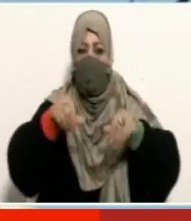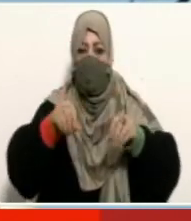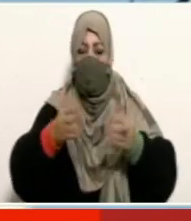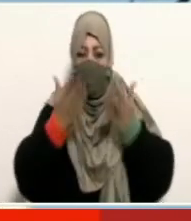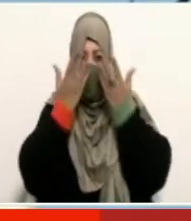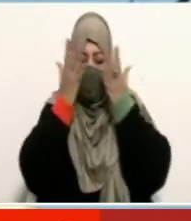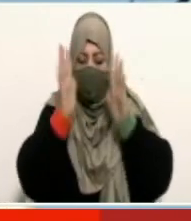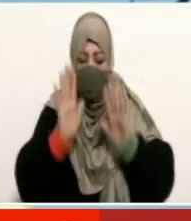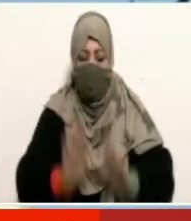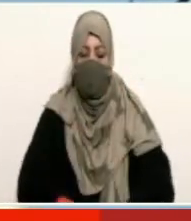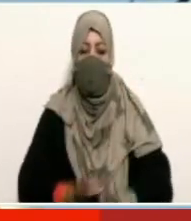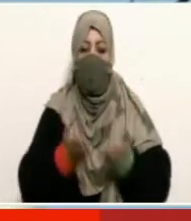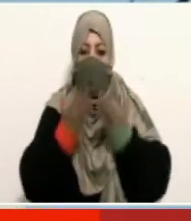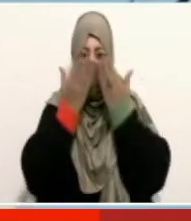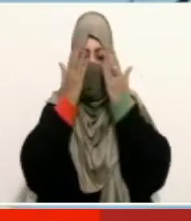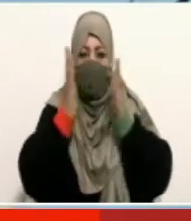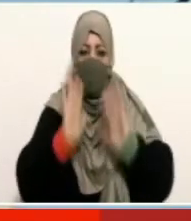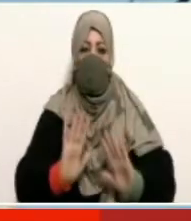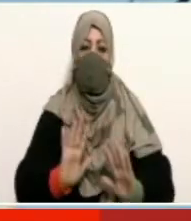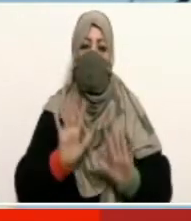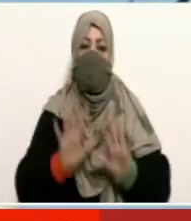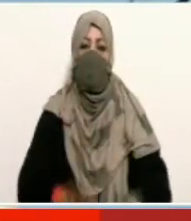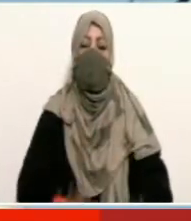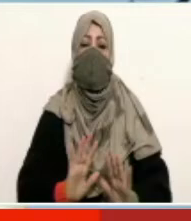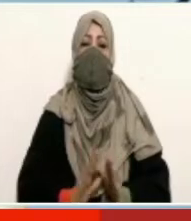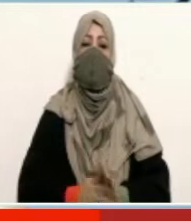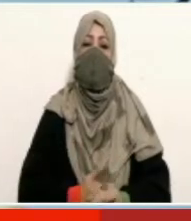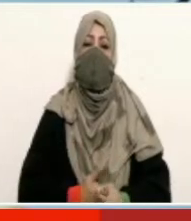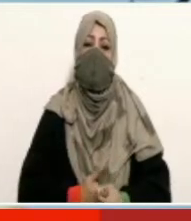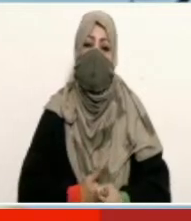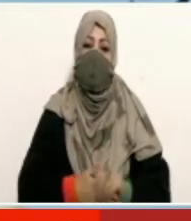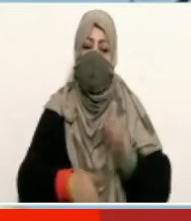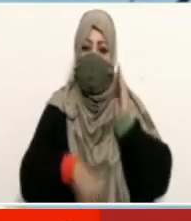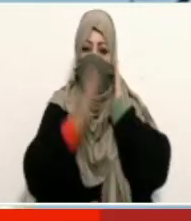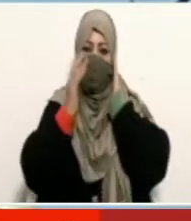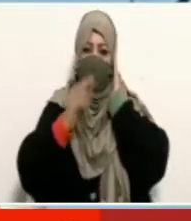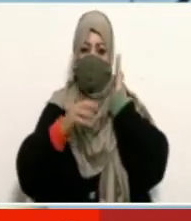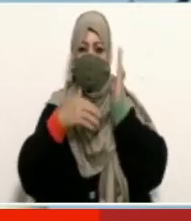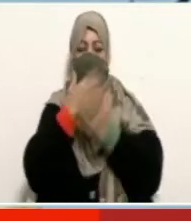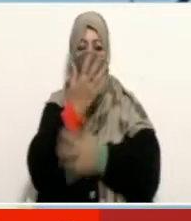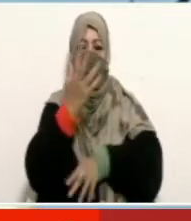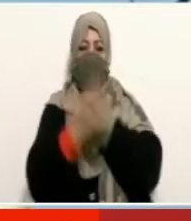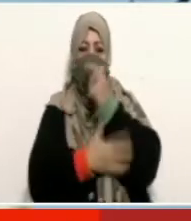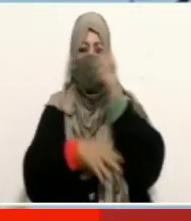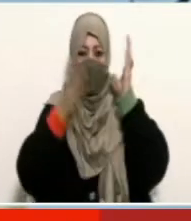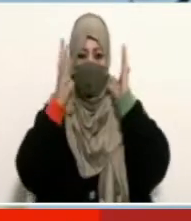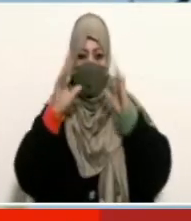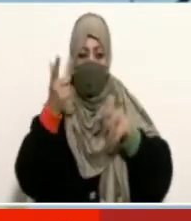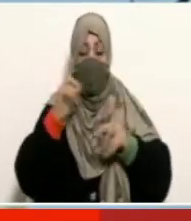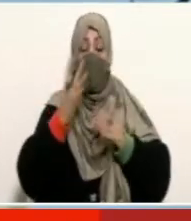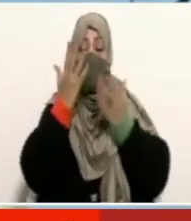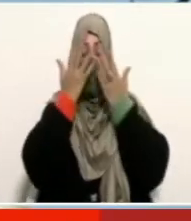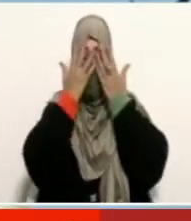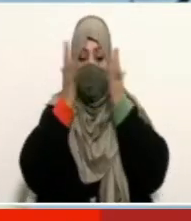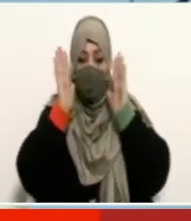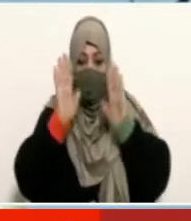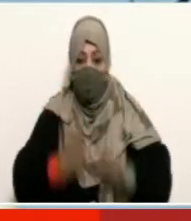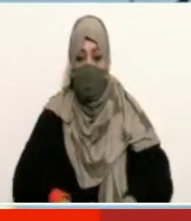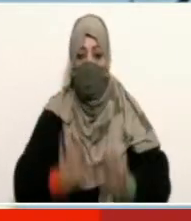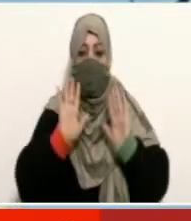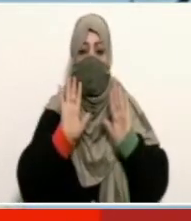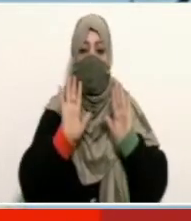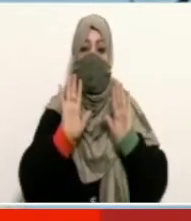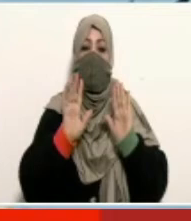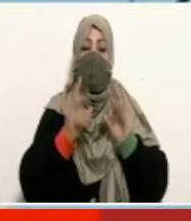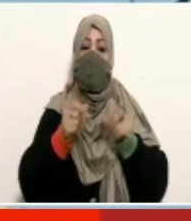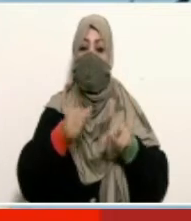فينتقل إلى التيمم. ما يجيش إن مثلا يتوضأ بس وضوء فقط، لا، يتيمم وينتقل إلى التيمم، لأن التيمم